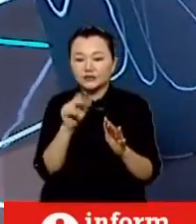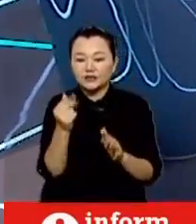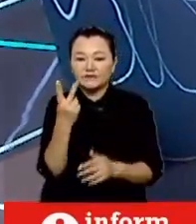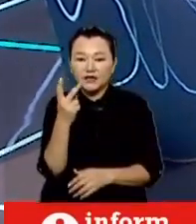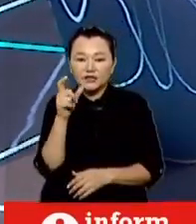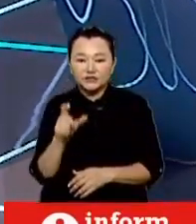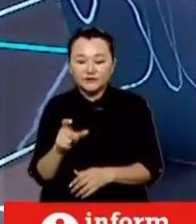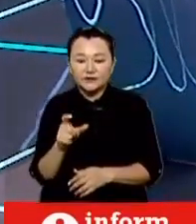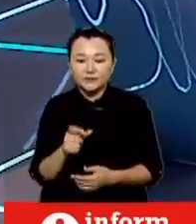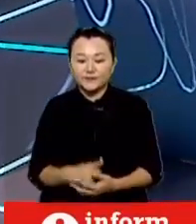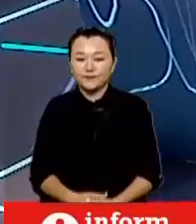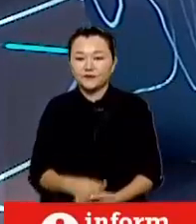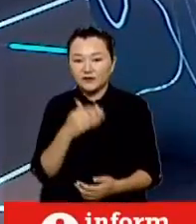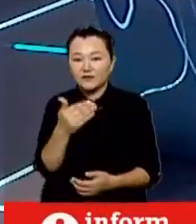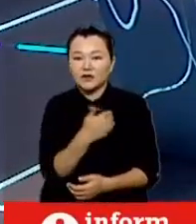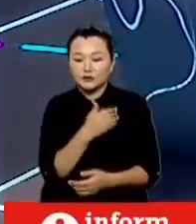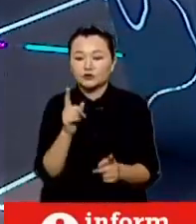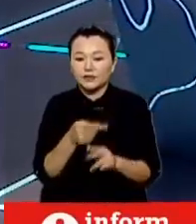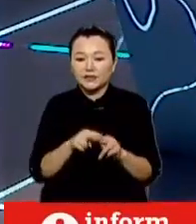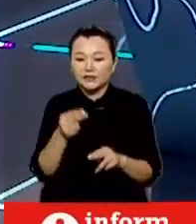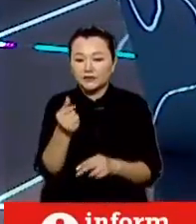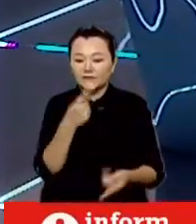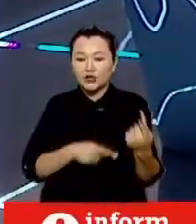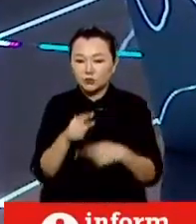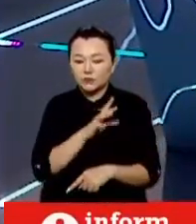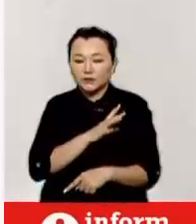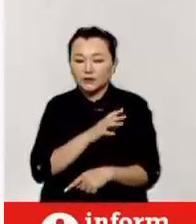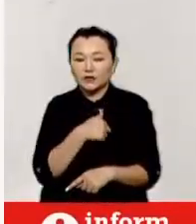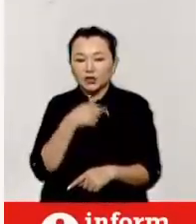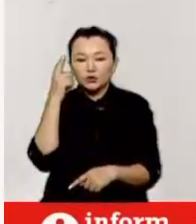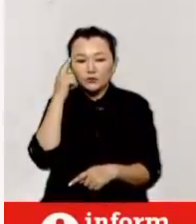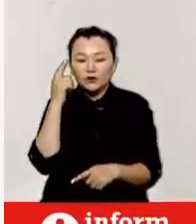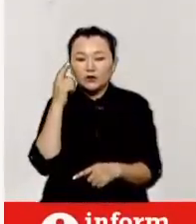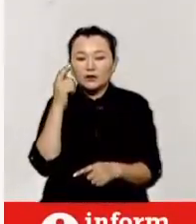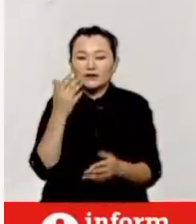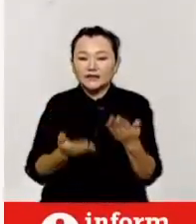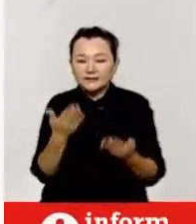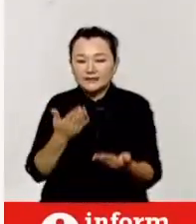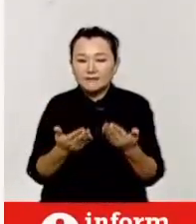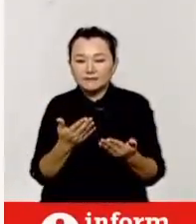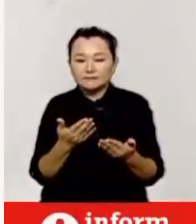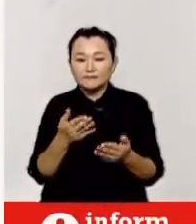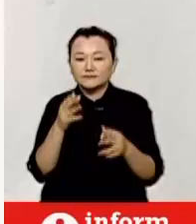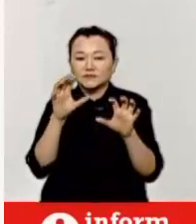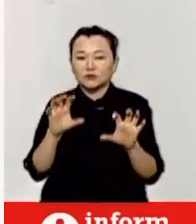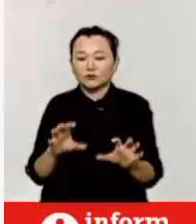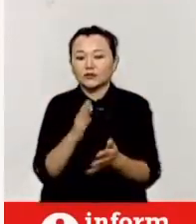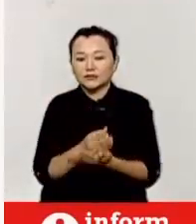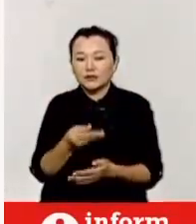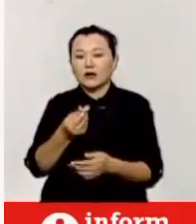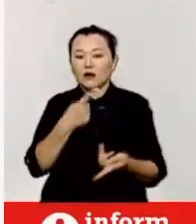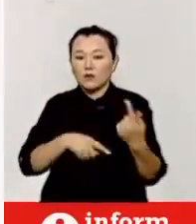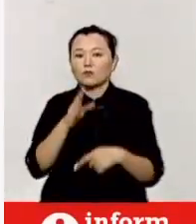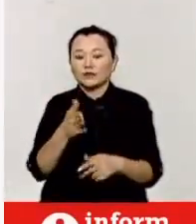двоих Вы хотите чтобы эти деньги вернули Я думаю что если Закон есть то